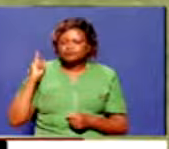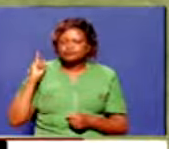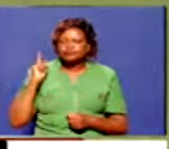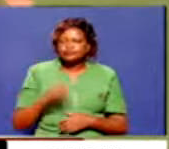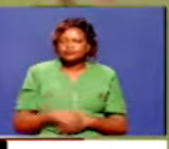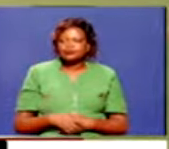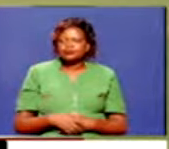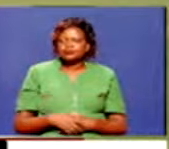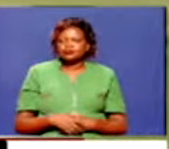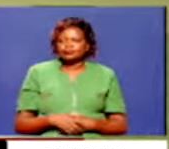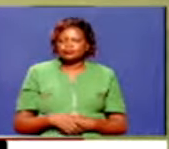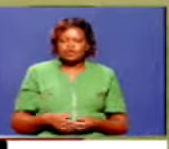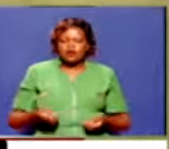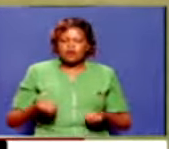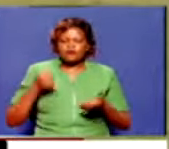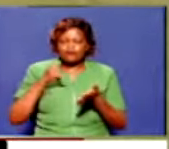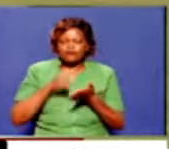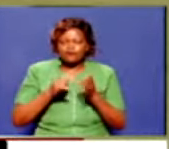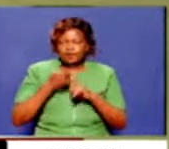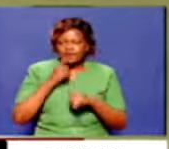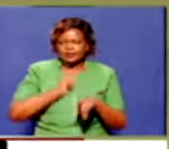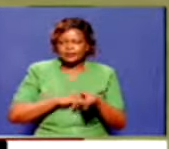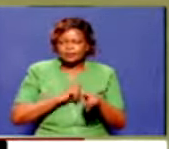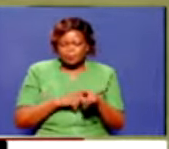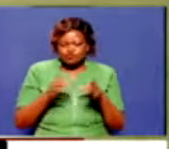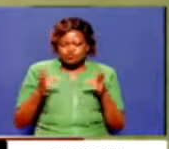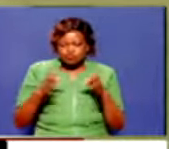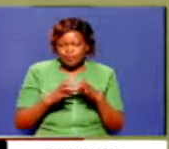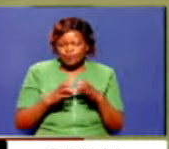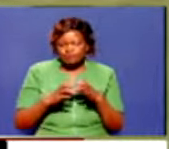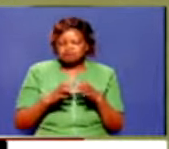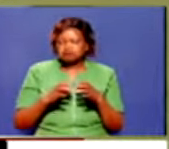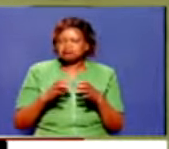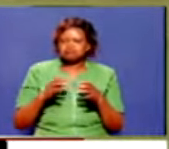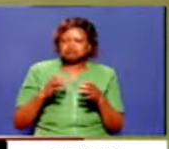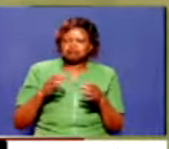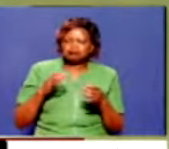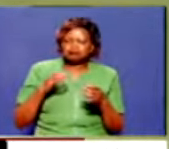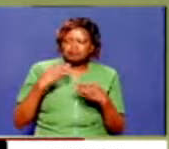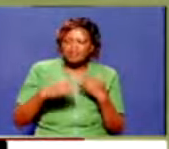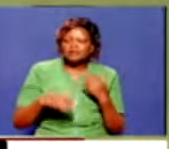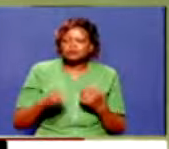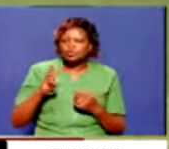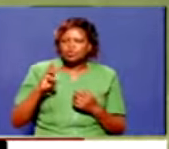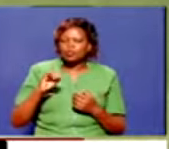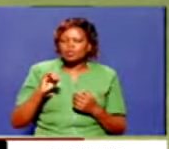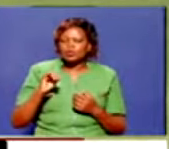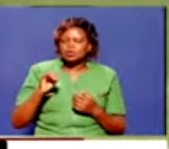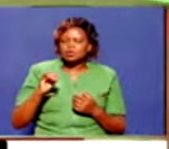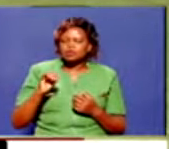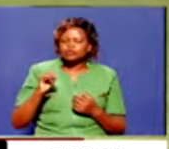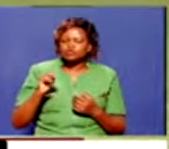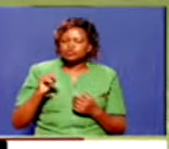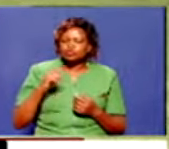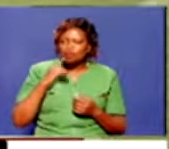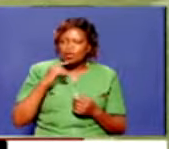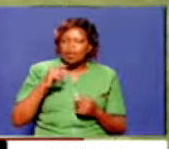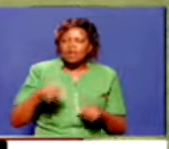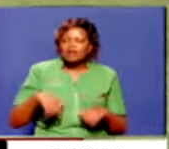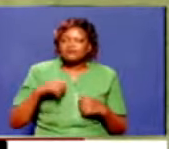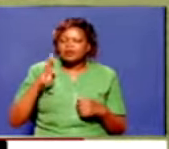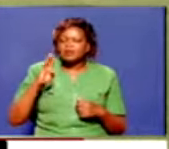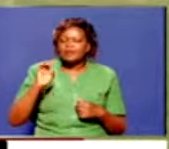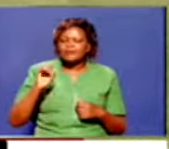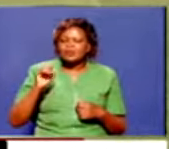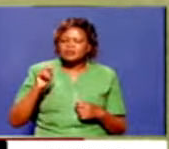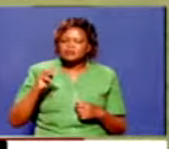Firat amewajumuisha kwa mara ya kwanza kikosini wachezaji Wilkins Ocheng mwenye makao yake nchini Ubelgiji na mchezaji wa Nairobi City